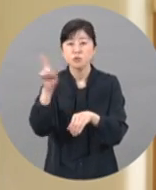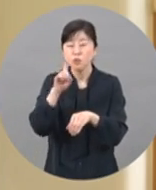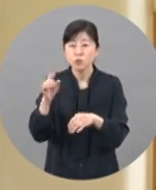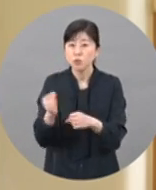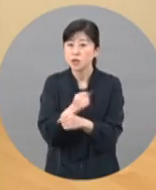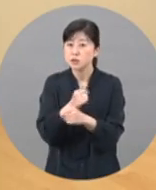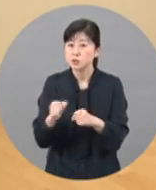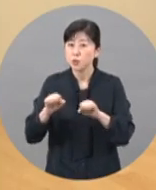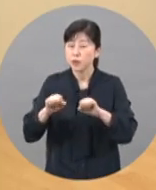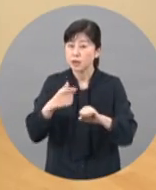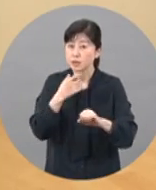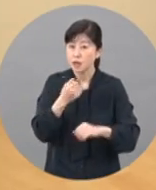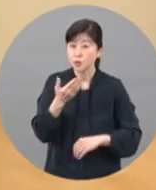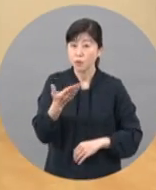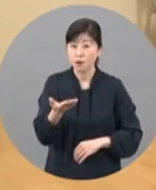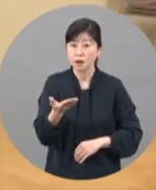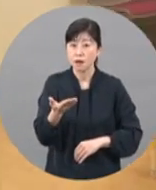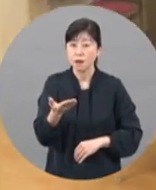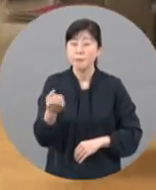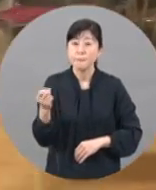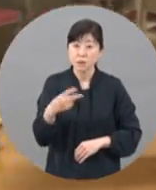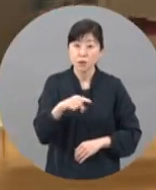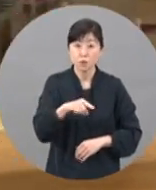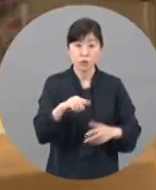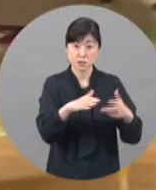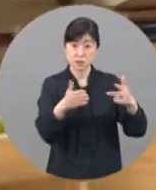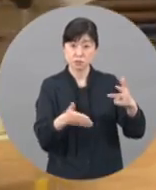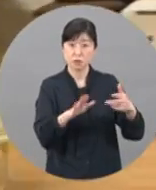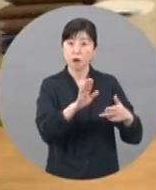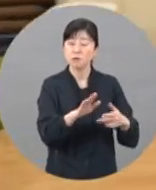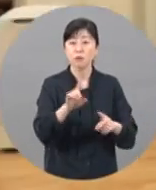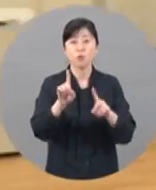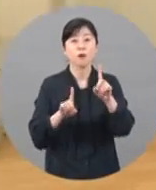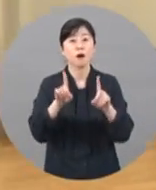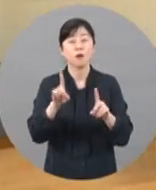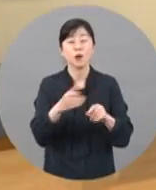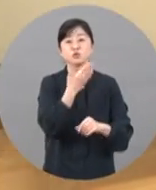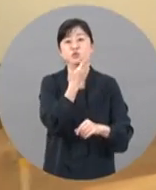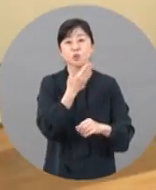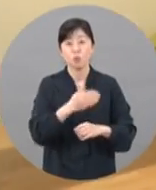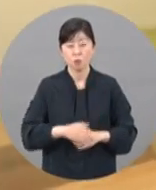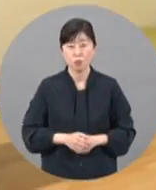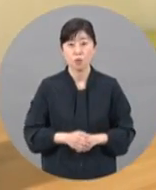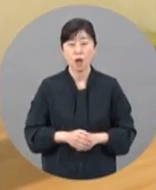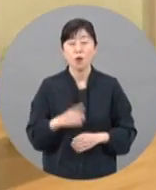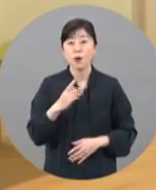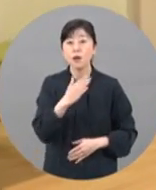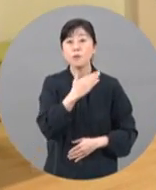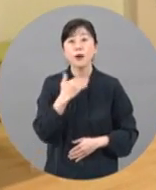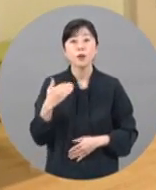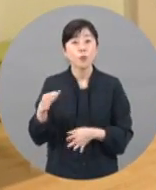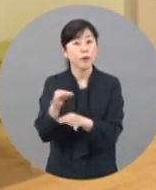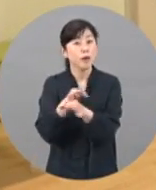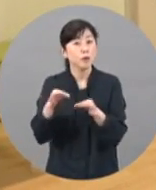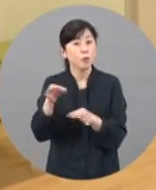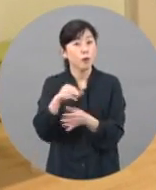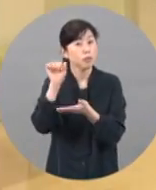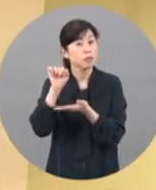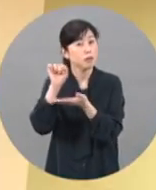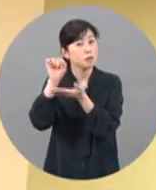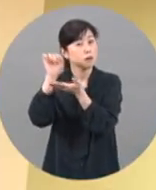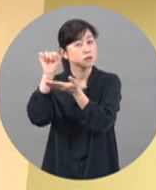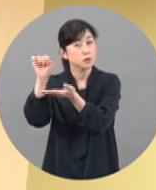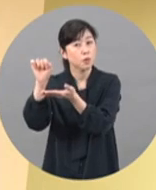いのかということと、あとこういうちゃんとした場所があるかというのが非常に重要になるので、我々がこう営業というかこう提案したとして